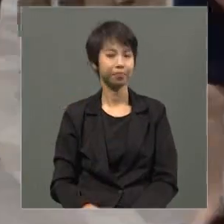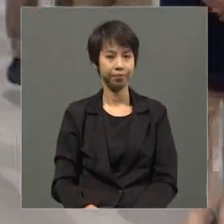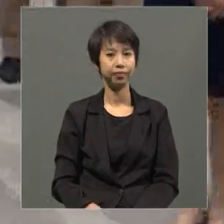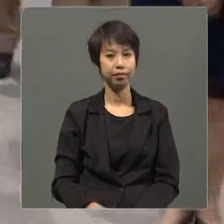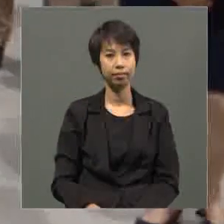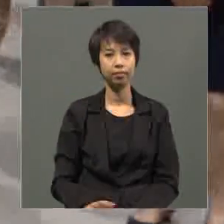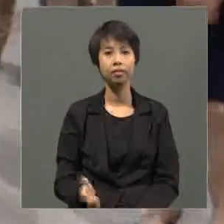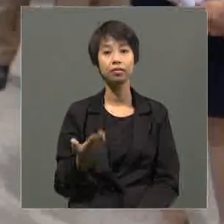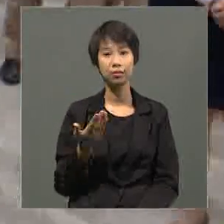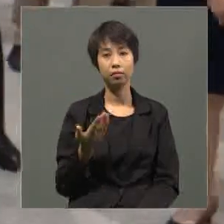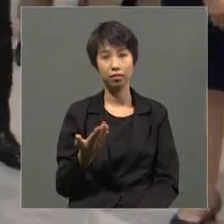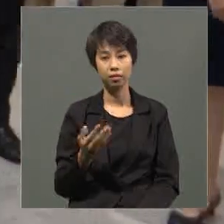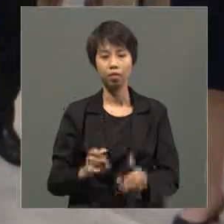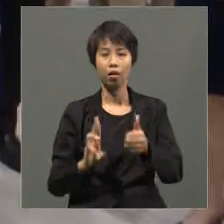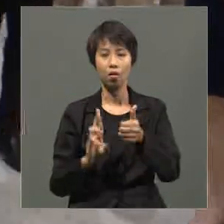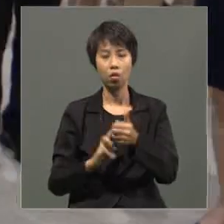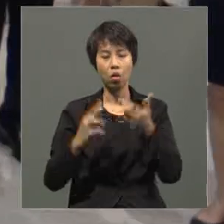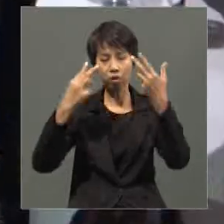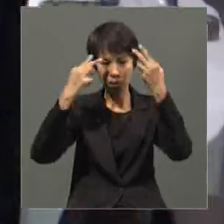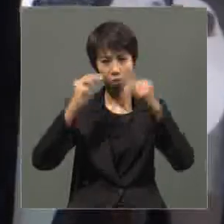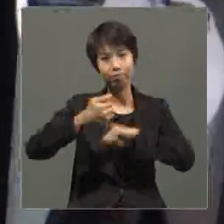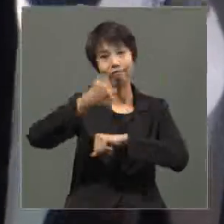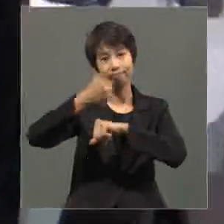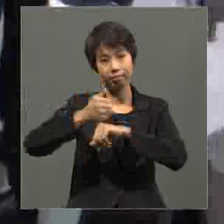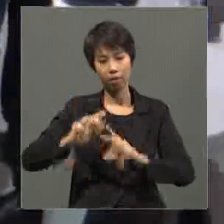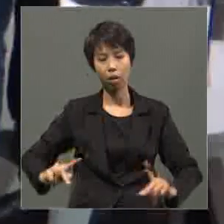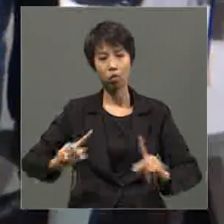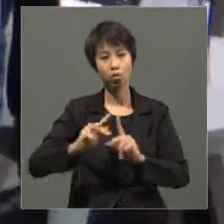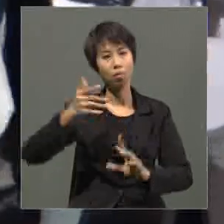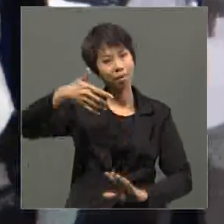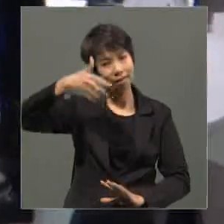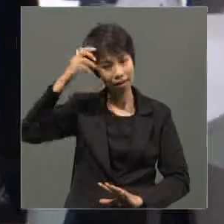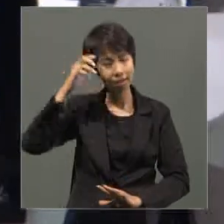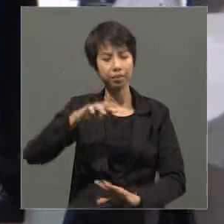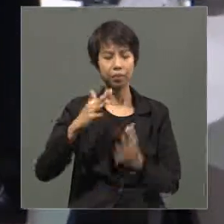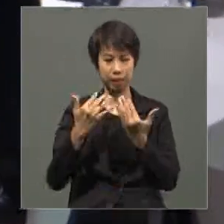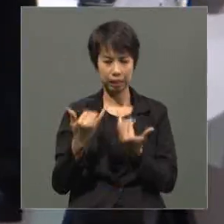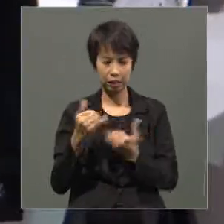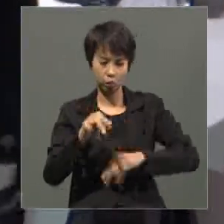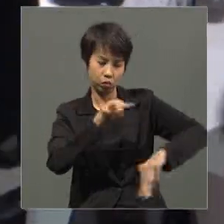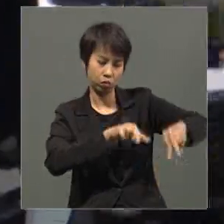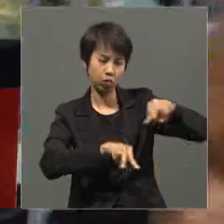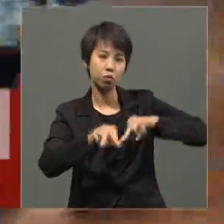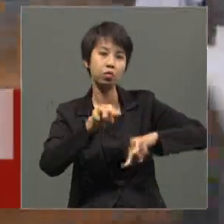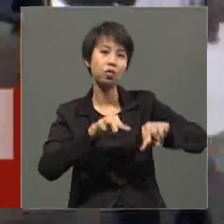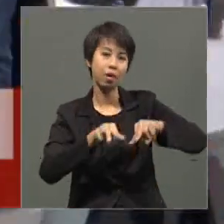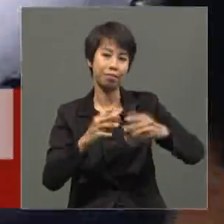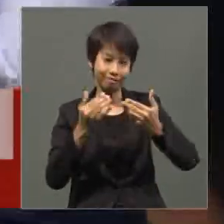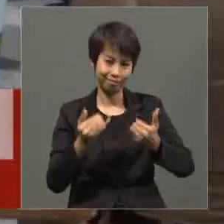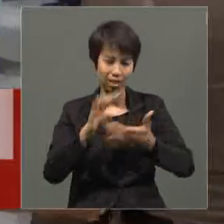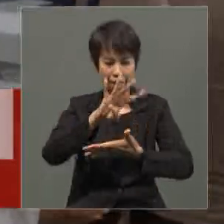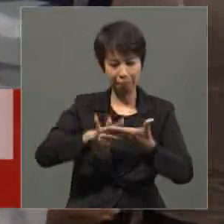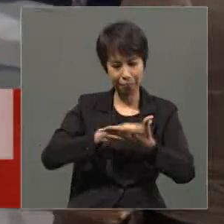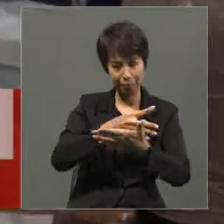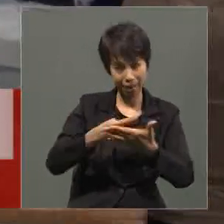ดยนายอนุทินชาญวีรกูลรองนายกรัฐมนตรีและรัฐมนตรีว่าการกระทรวงมหาดไทยเดินทางไปตรวจเยี่ยมพร้อมมอบนโยบายแก่คณะผู้